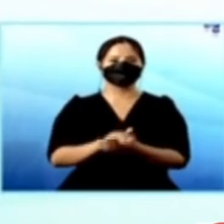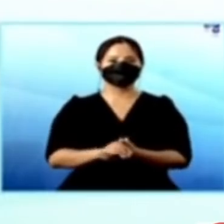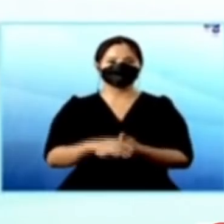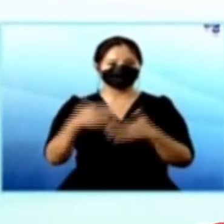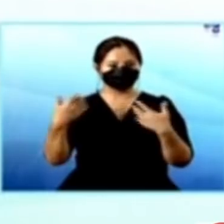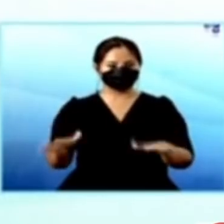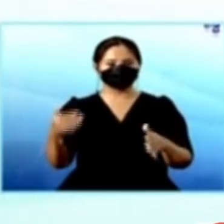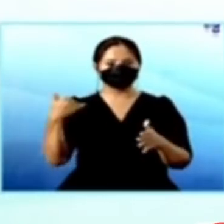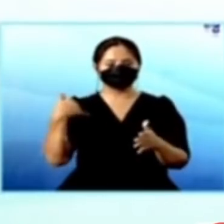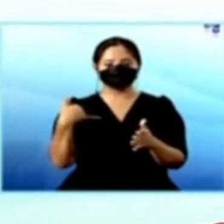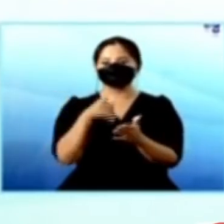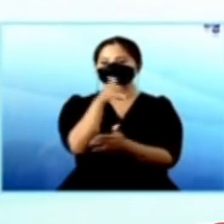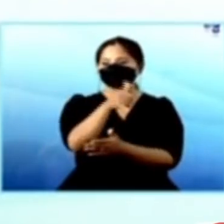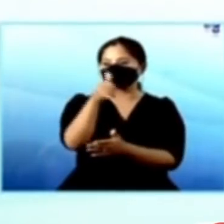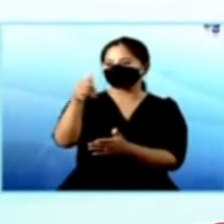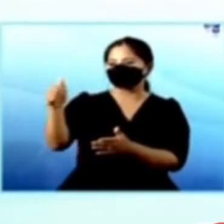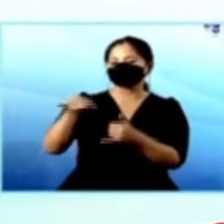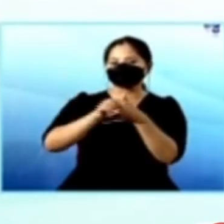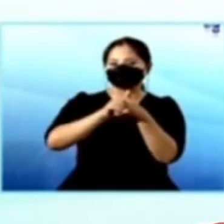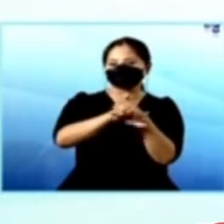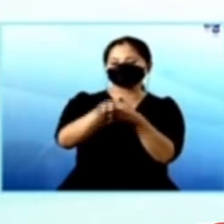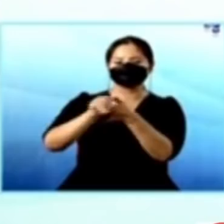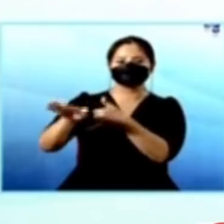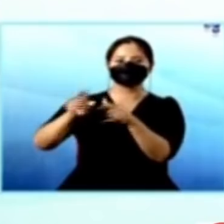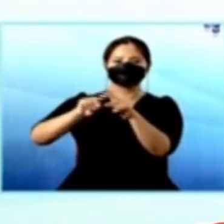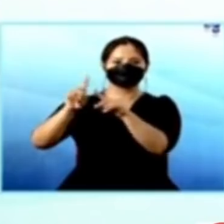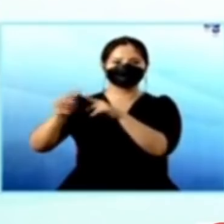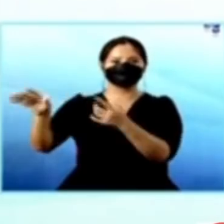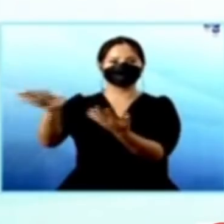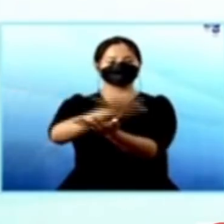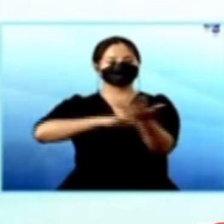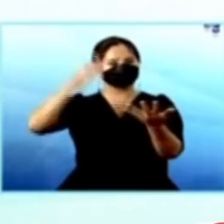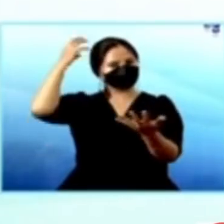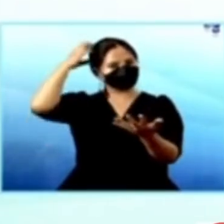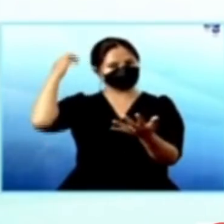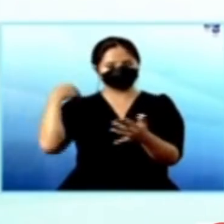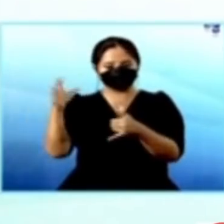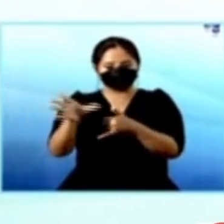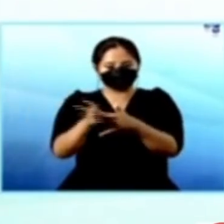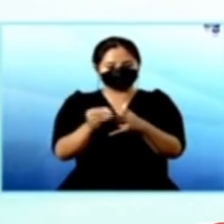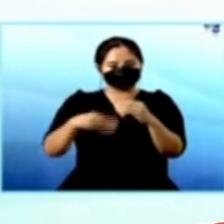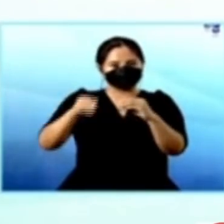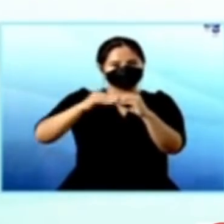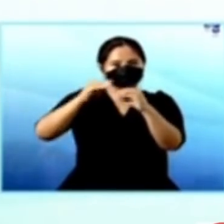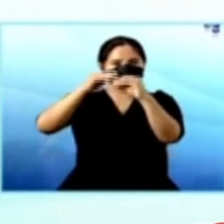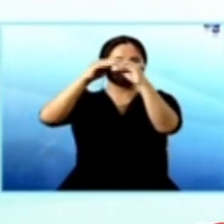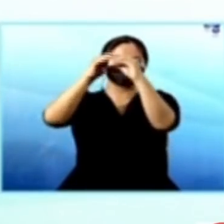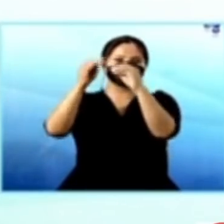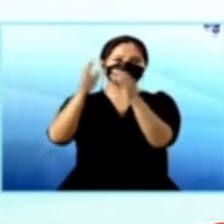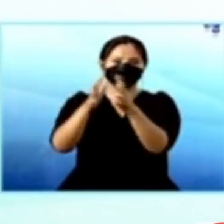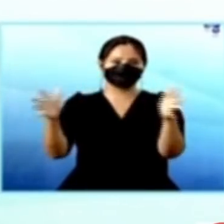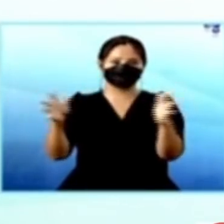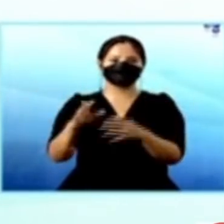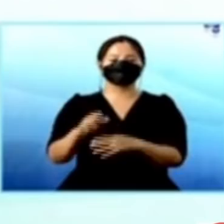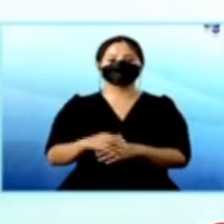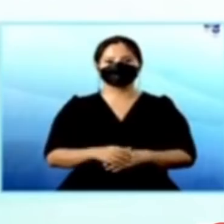จ้าก็ขอเรียกร้องมายังบรรดาคณะกรรมการองค์การปกครองท้องถิ่นเป็นเจ้าการในการติดตามกวดกาตามลำน้ำเขตช